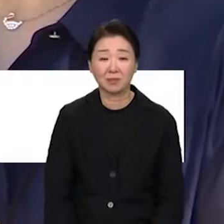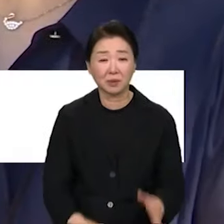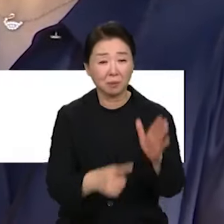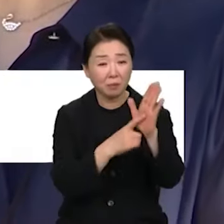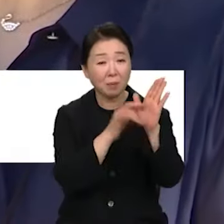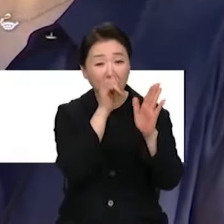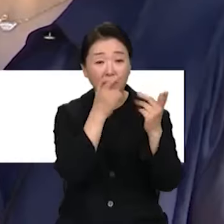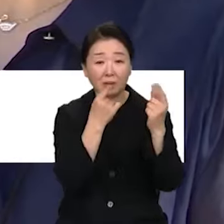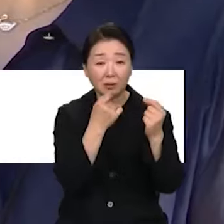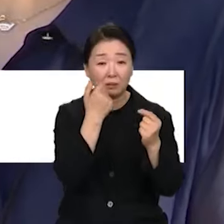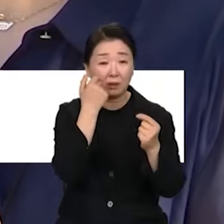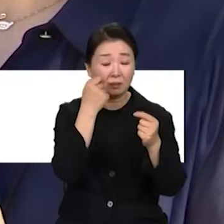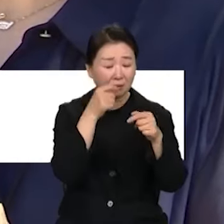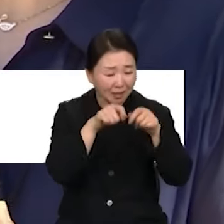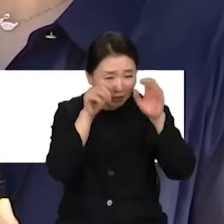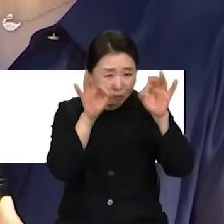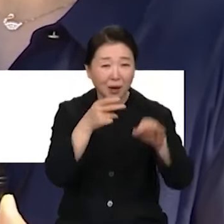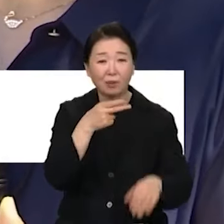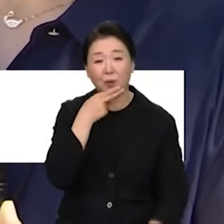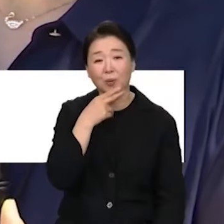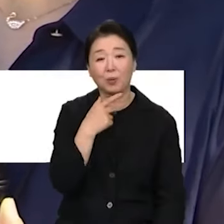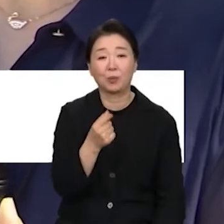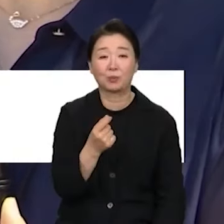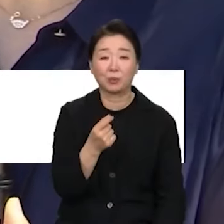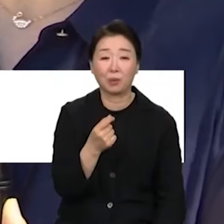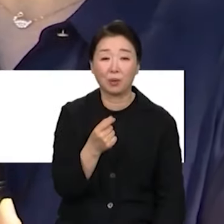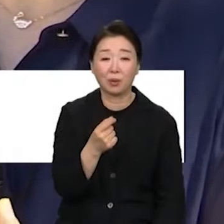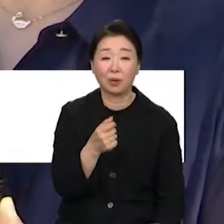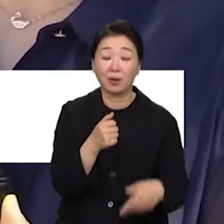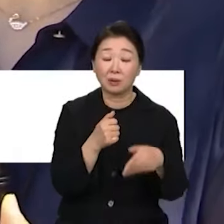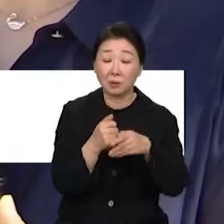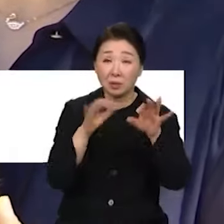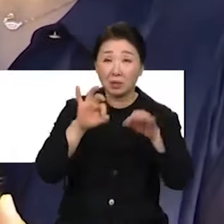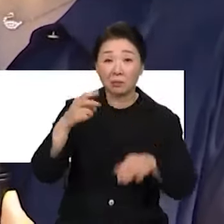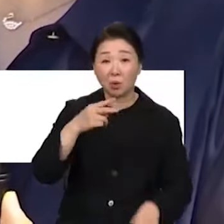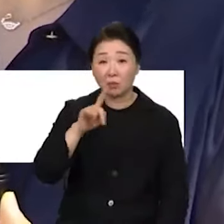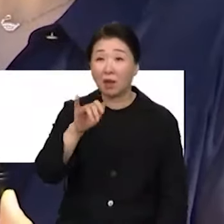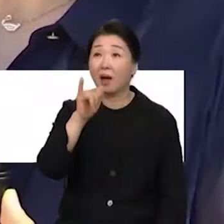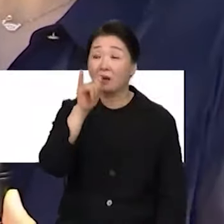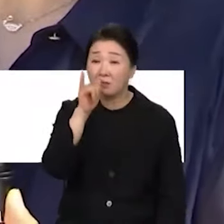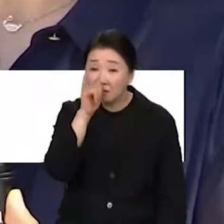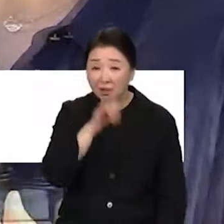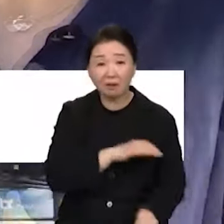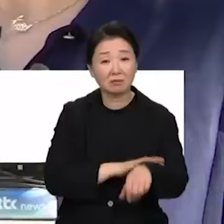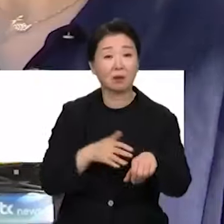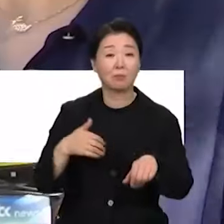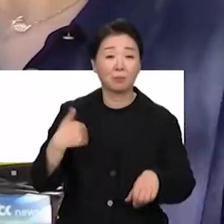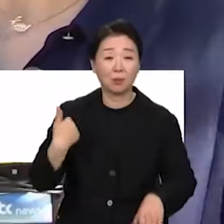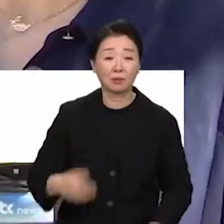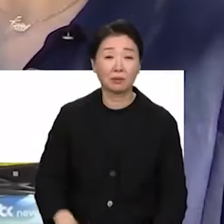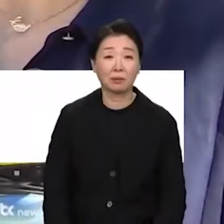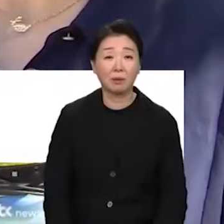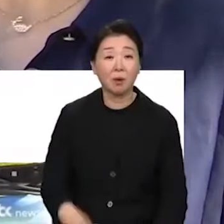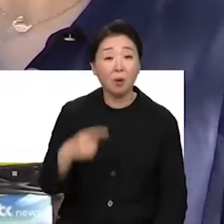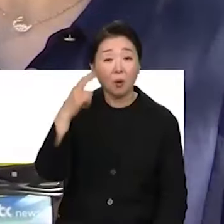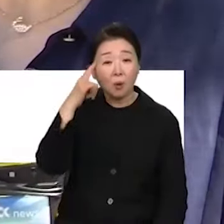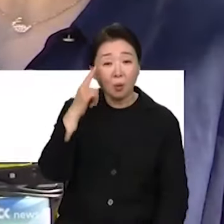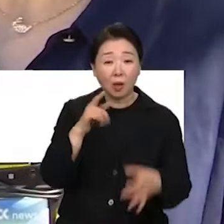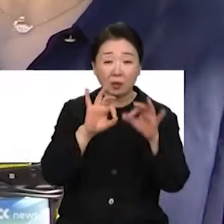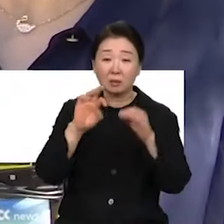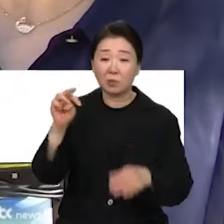같긴 한데 그걸 눈여겨보진 않아서 위에 이제 김연아가 있다는 거는 잘 몰랐고요. 이왕이면